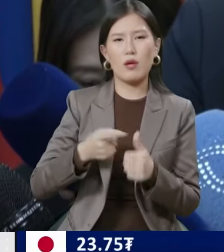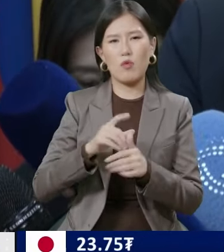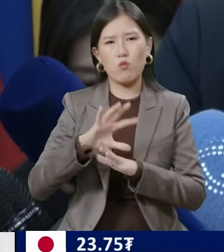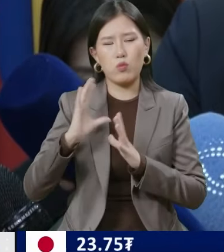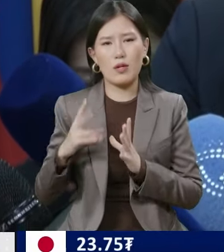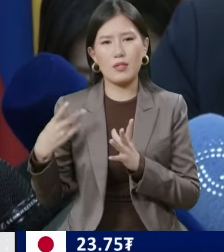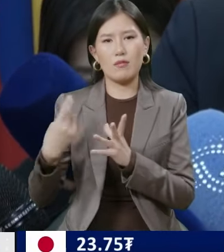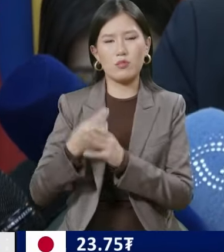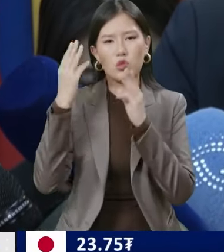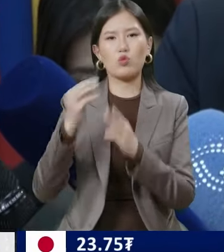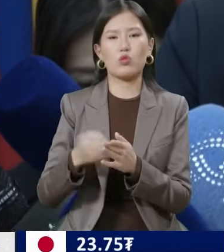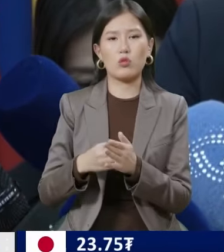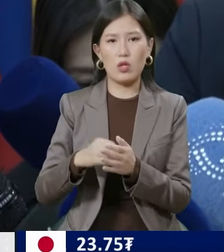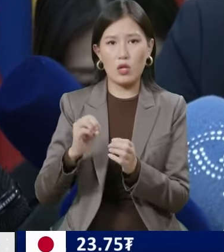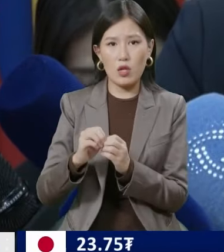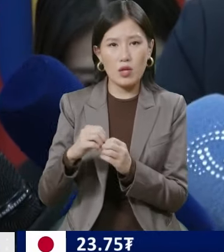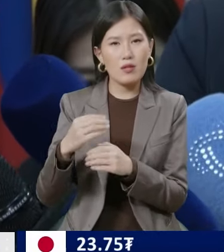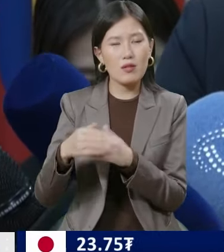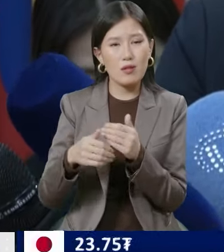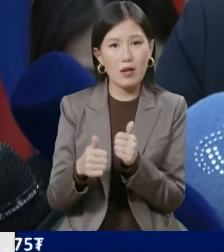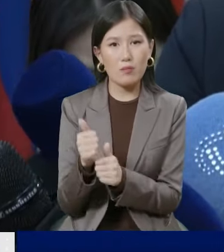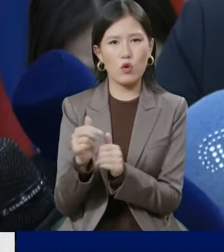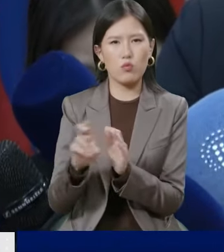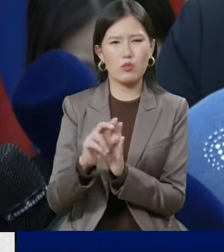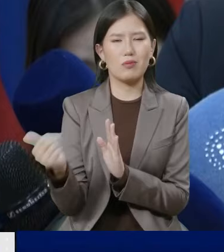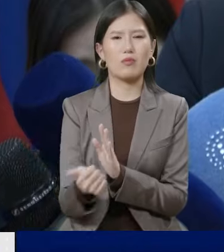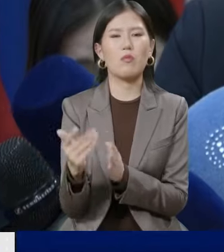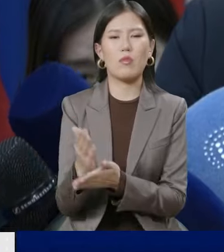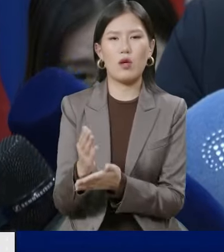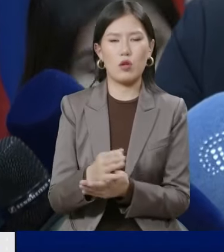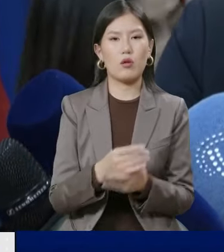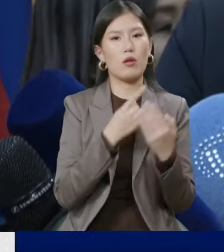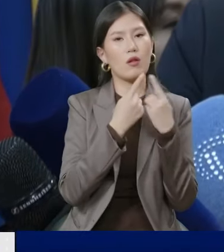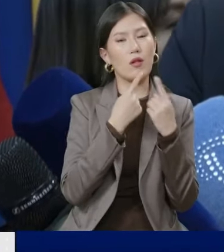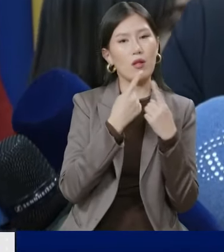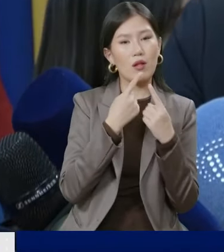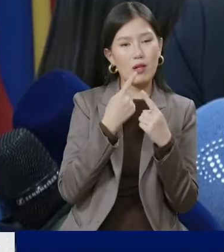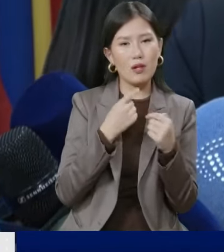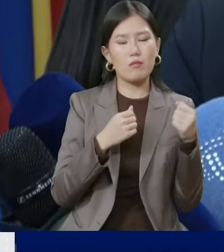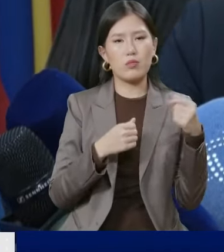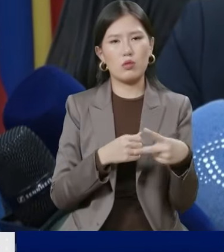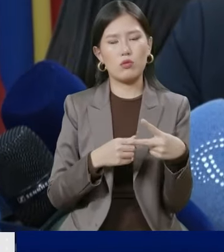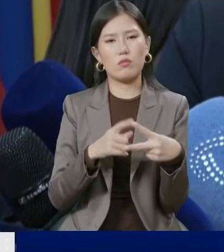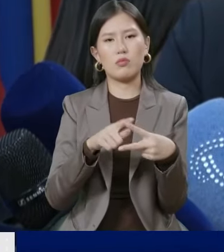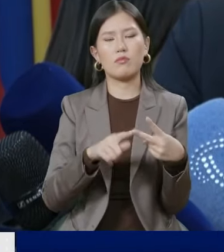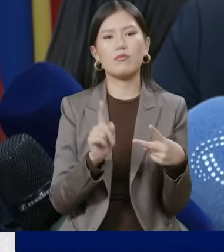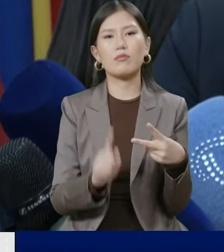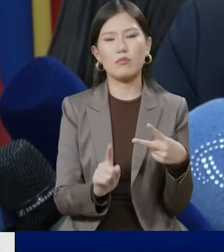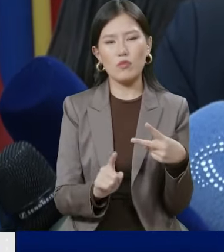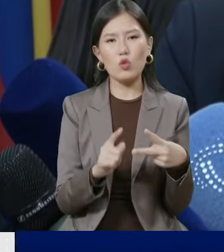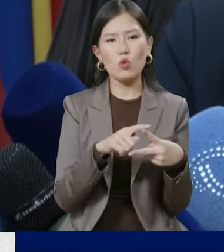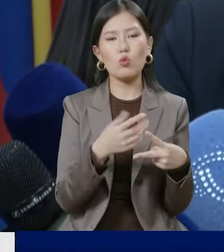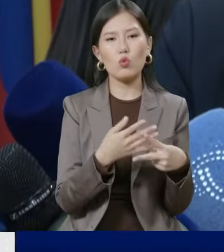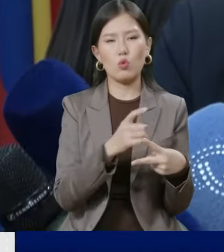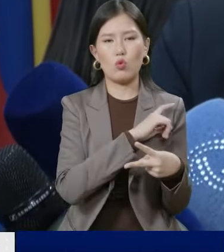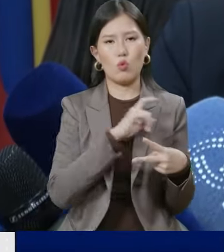шийдэх ёстой. Хийж чадвал маш их боломж байгаа гэж харж байна. Бид яриа хэлэлцээний үеэр хоёр төрлийн асуудлыг заавал багтаадаг. Эхнийх нь хувийн